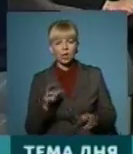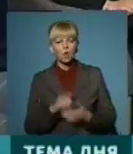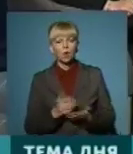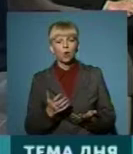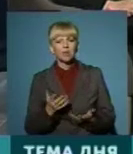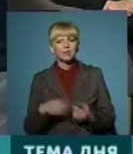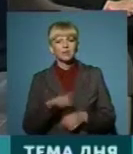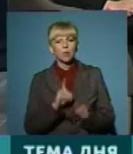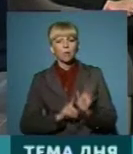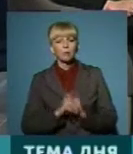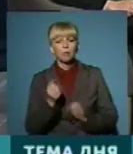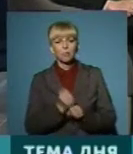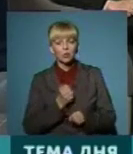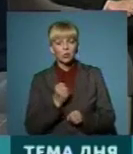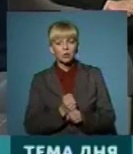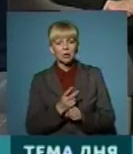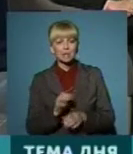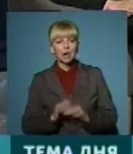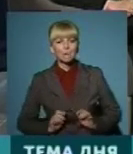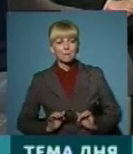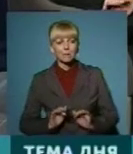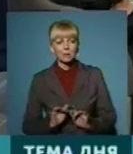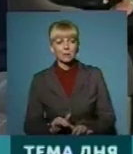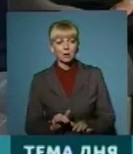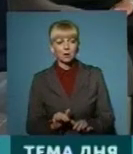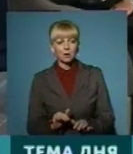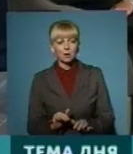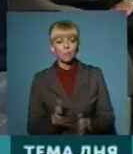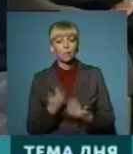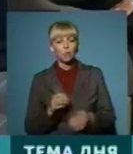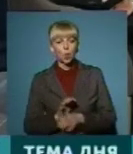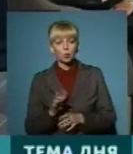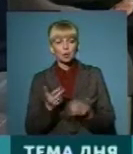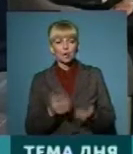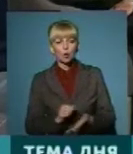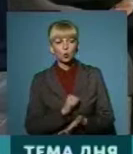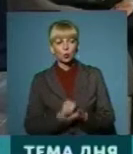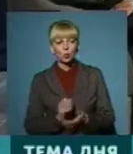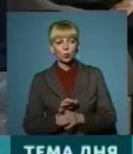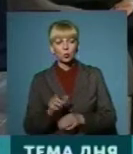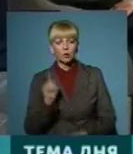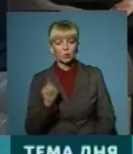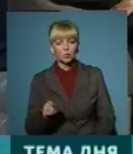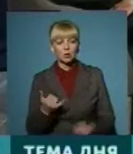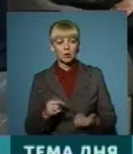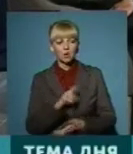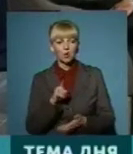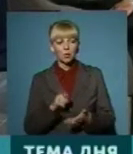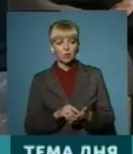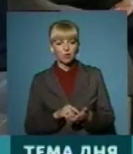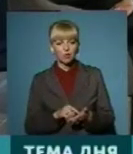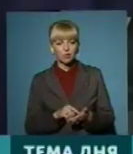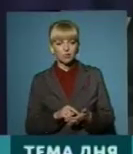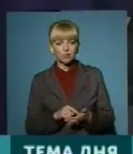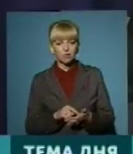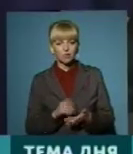саме опрацювати на практике? Ми отправили, стоп, ми вже отправили несколько документів, отправили туда. Тепер вопрос за Войтом. Войтов –